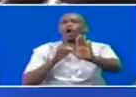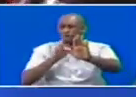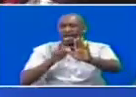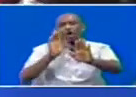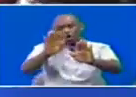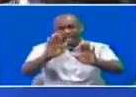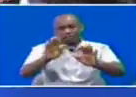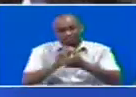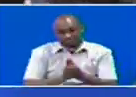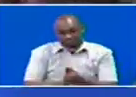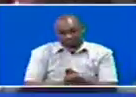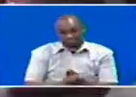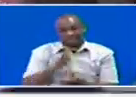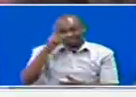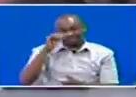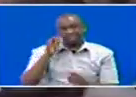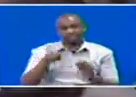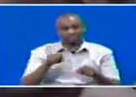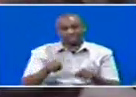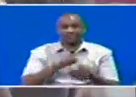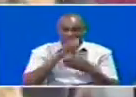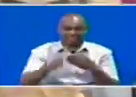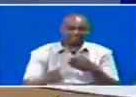mkuu Agnes Penda KTN leokendi